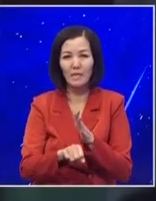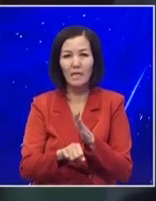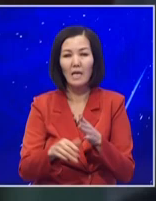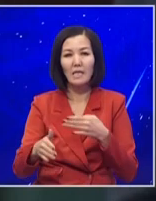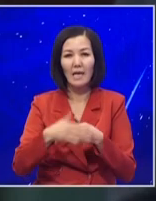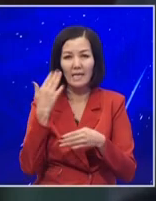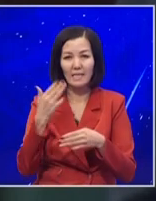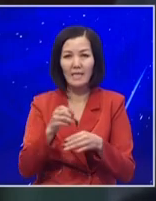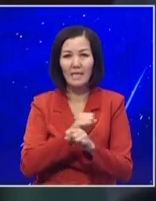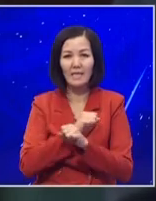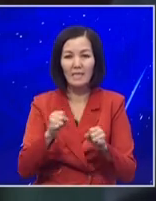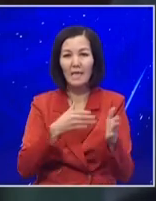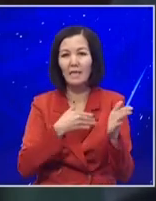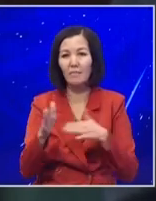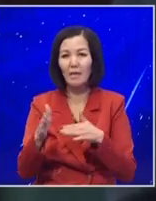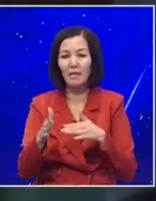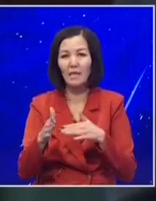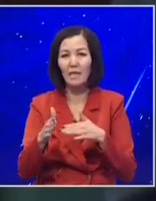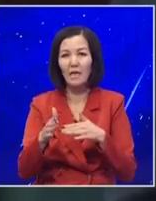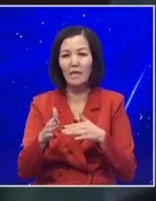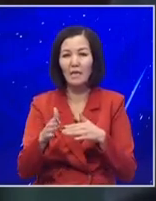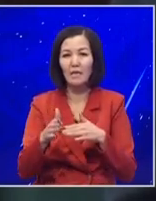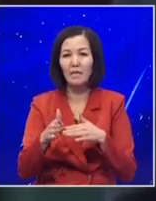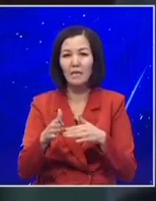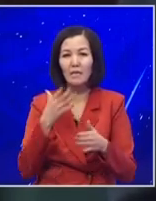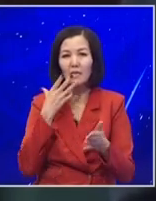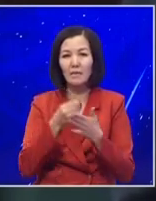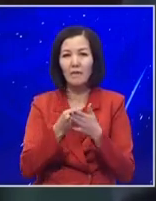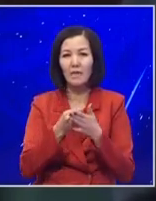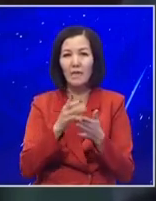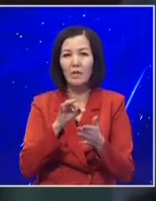необходимые меры для отмены смертной казни в рамках своей юрисдикции.